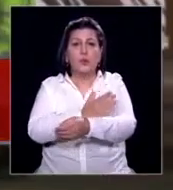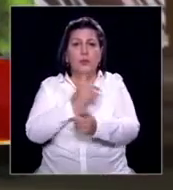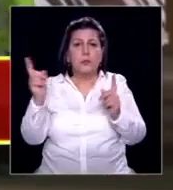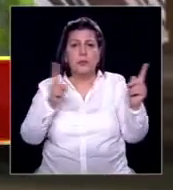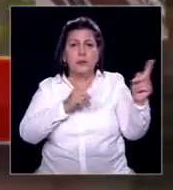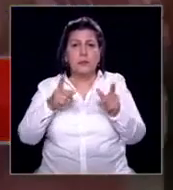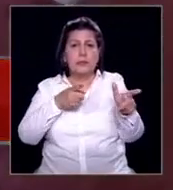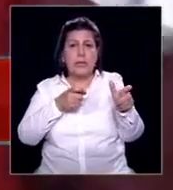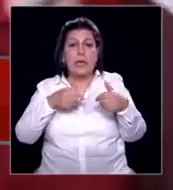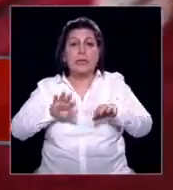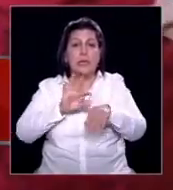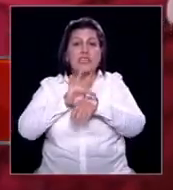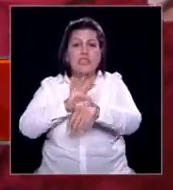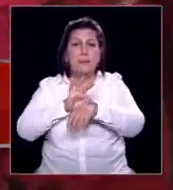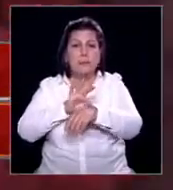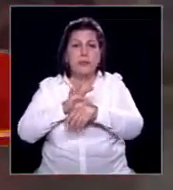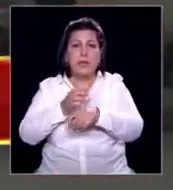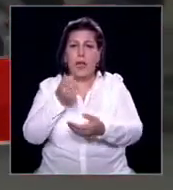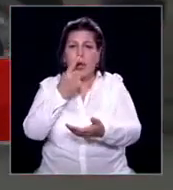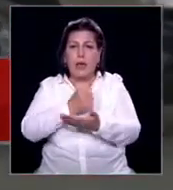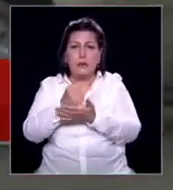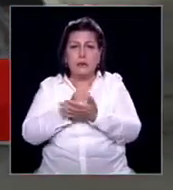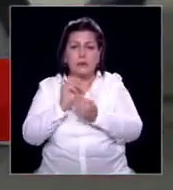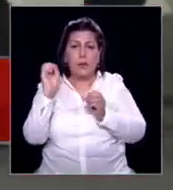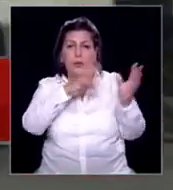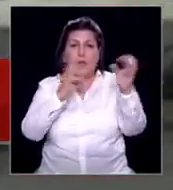birbirine silah değil tıbbi malzeme gönderir hale geldi.